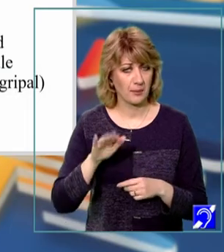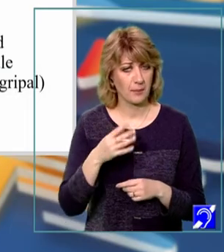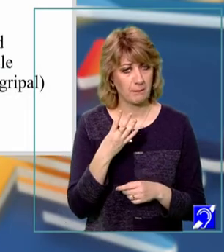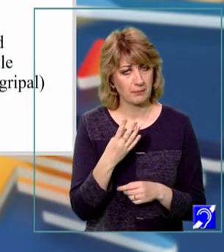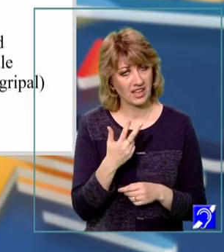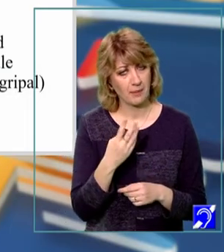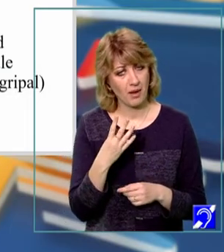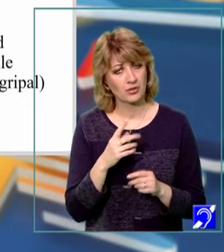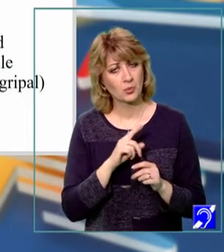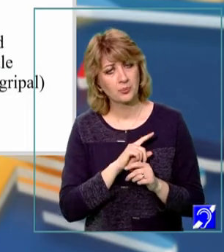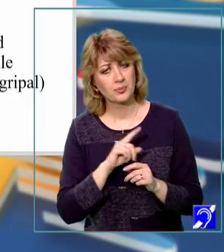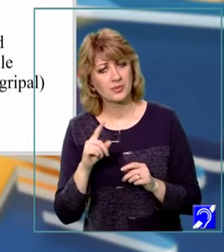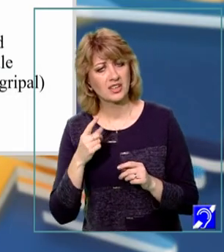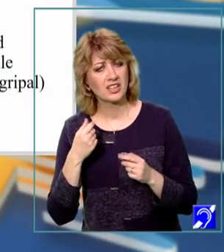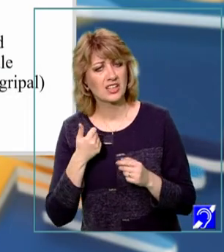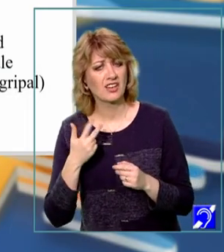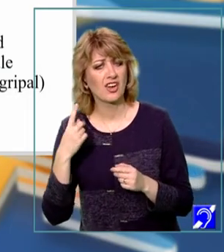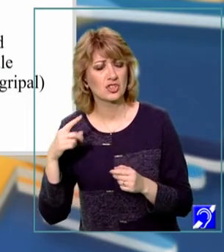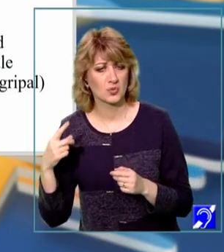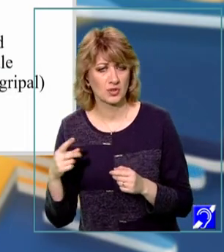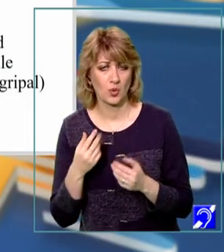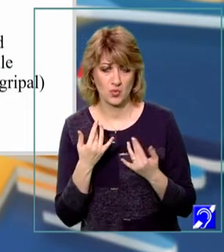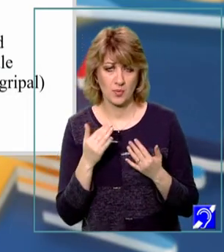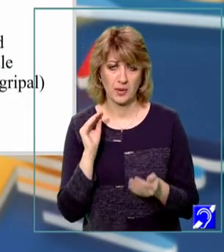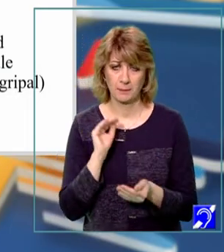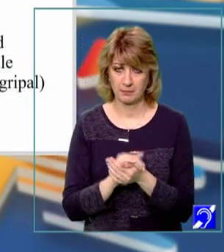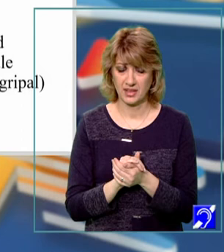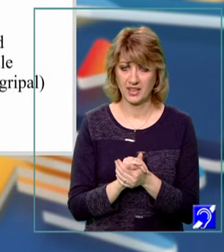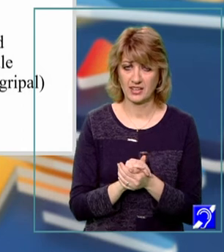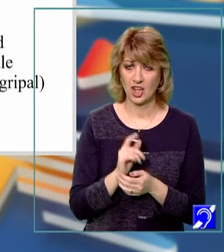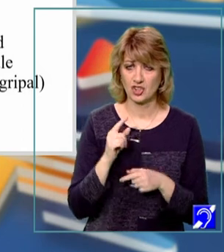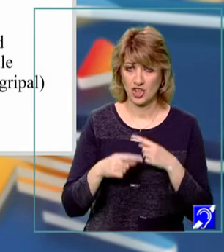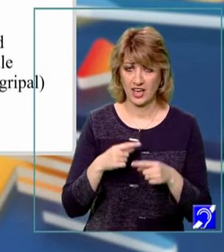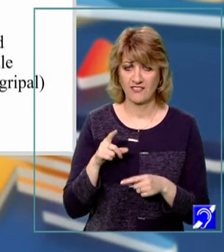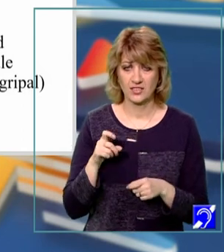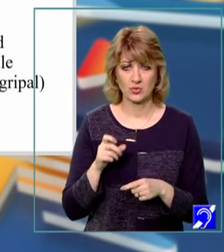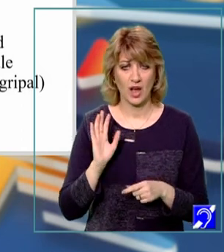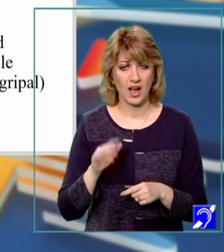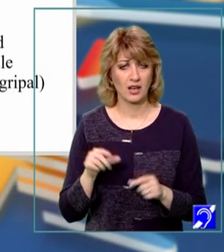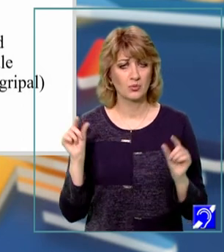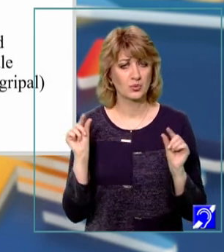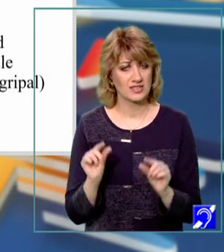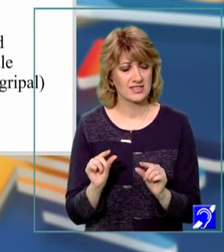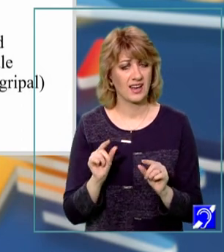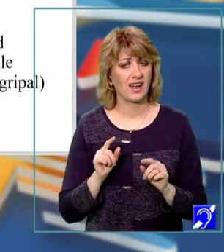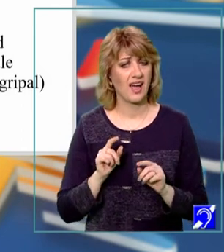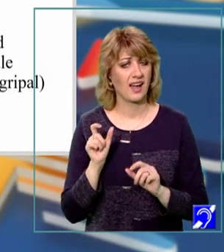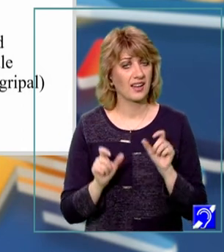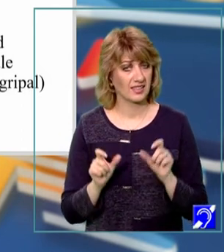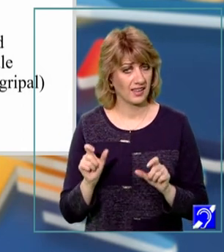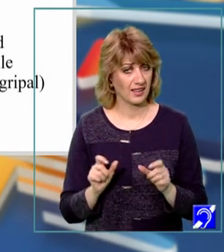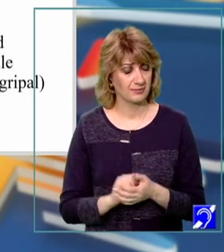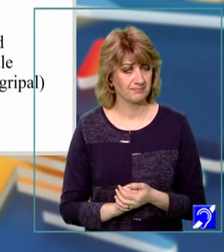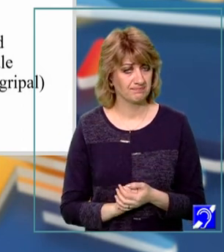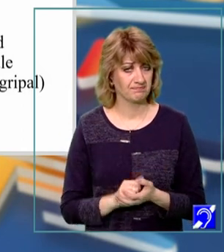la câteva sute, ceea ce reprezintă oricum un număr destul de mic de gene, deoarece virusul are foarte puține caractere. Iar